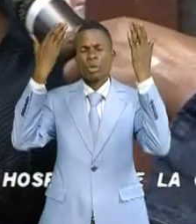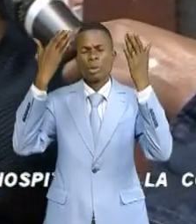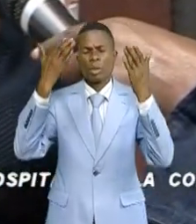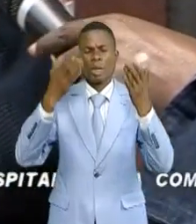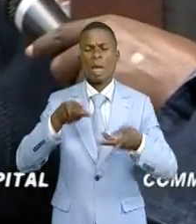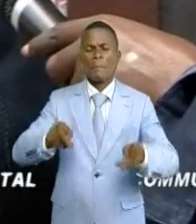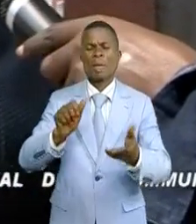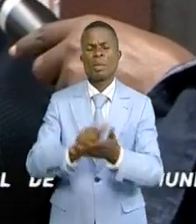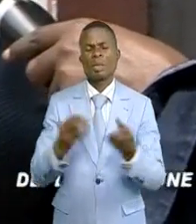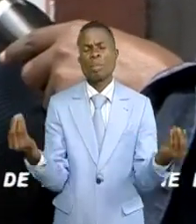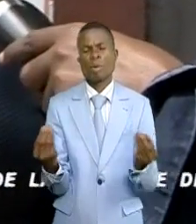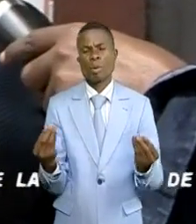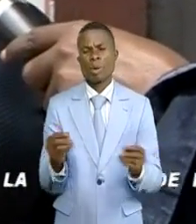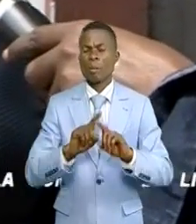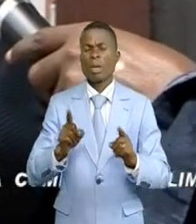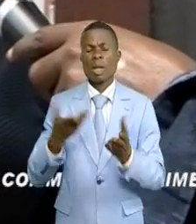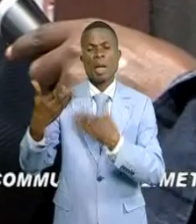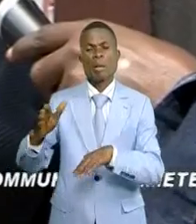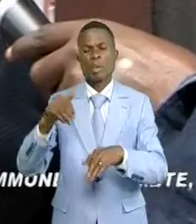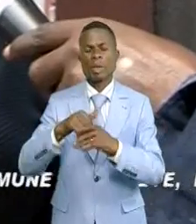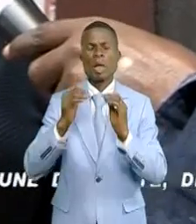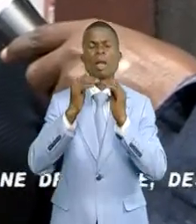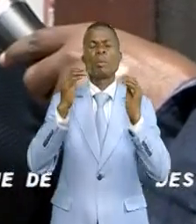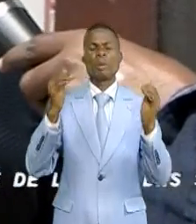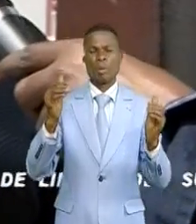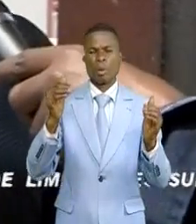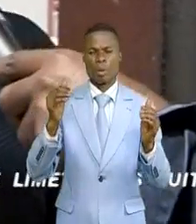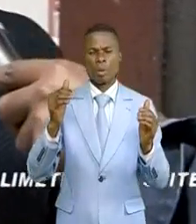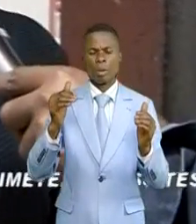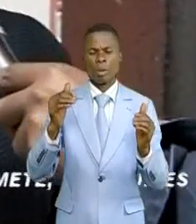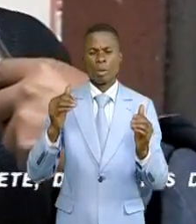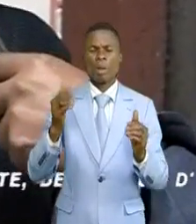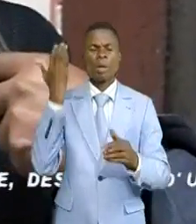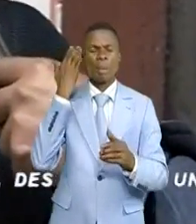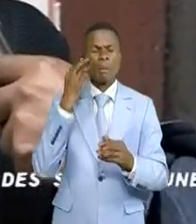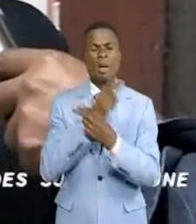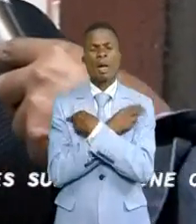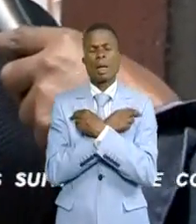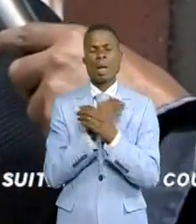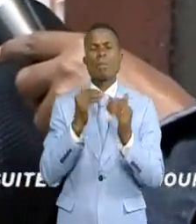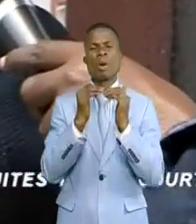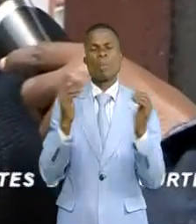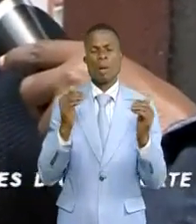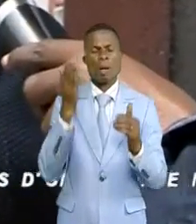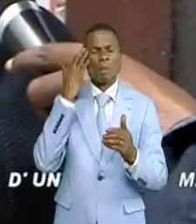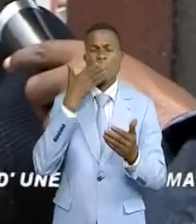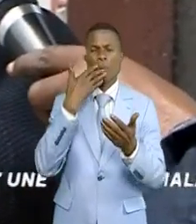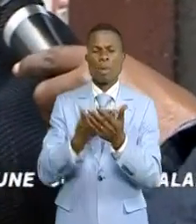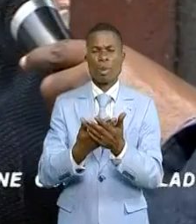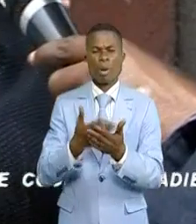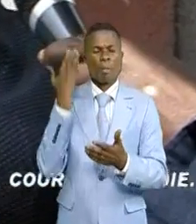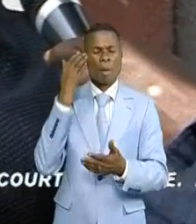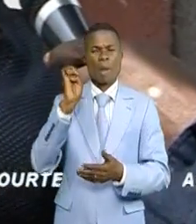arrivé. Mais il est parti en paix. D'où repos mon papa. Papa Ebol. Papa